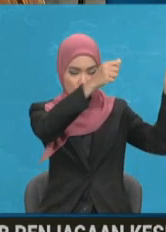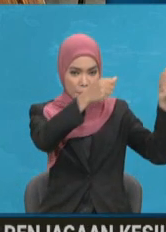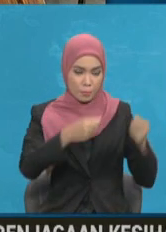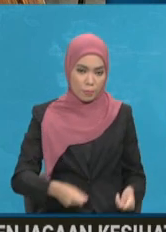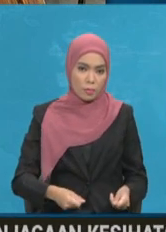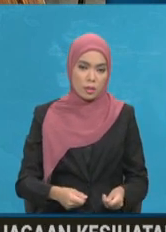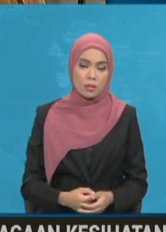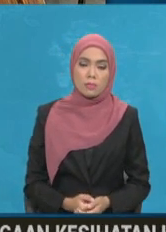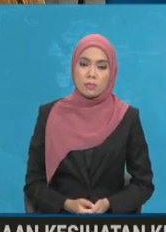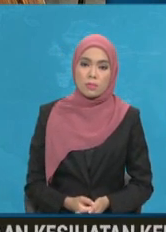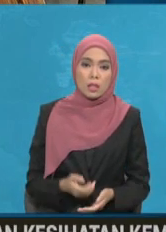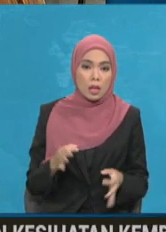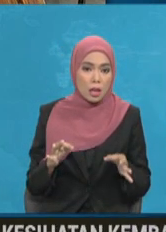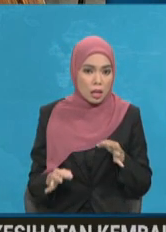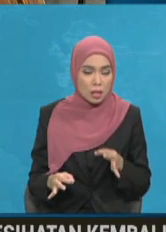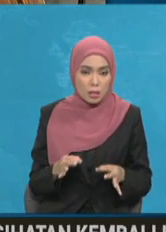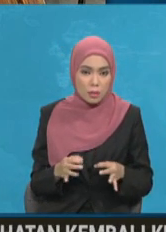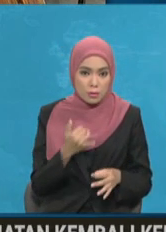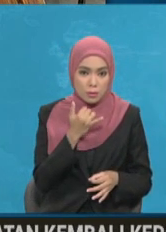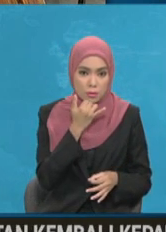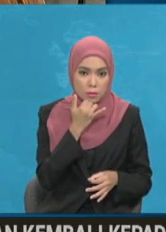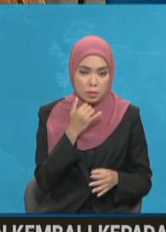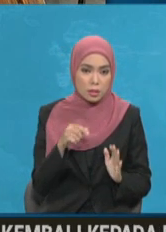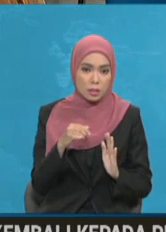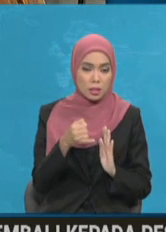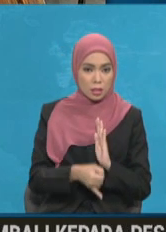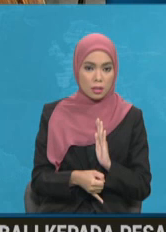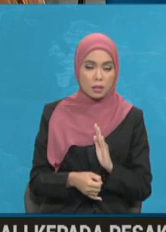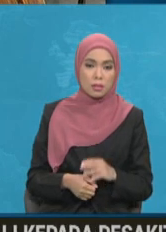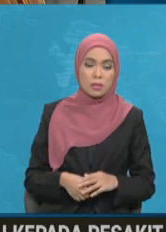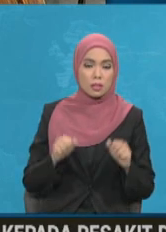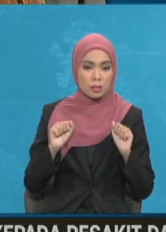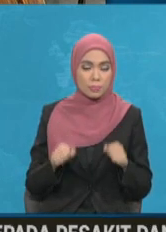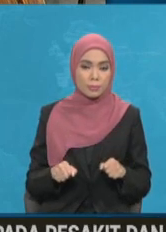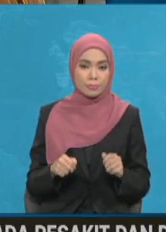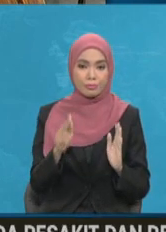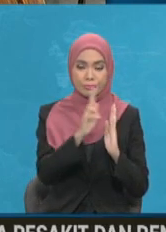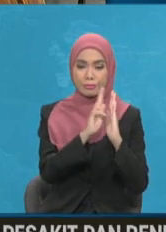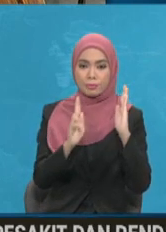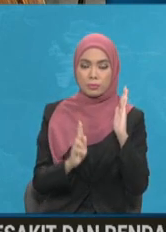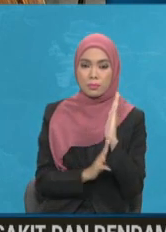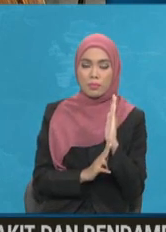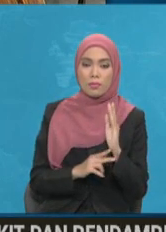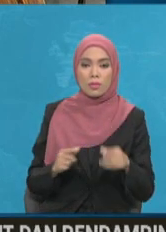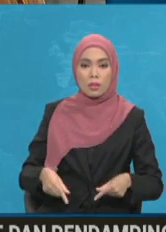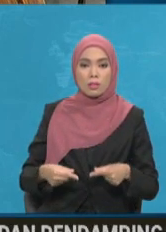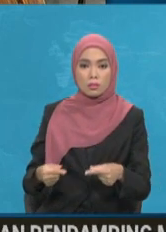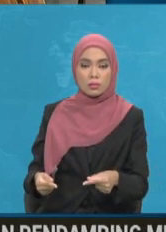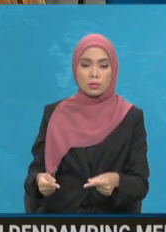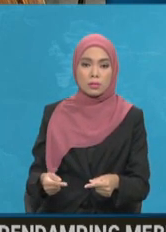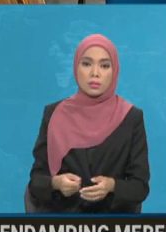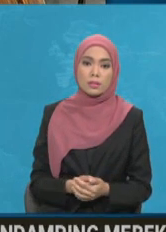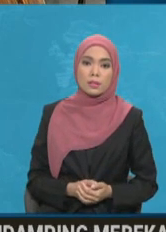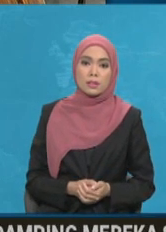kegagalan mematuhi boleh diambil tindakan undang-undang di bawah Bab 12 kurung 3 kurung e dan bab 35 perintah